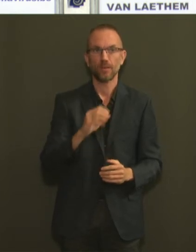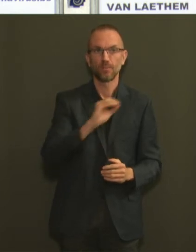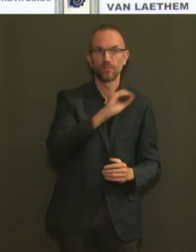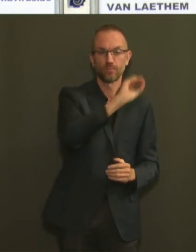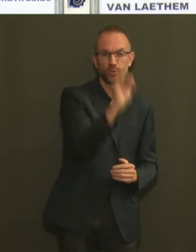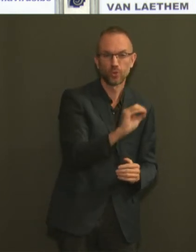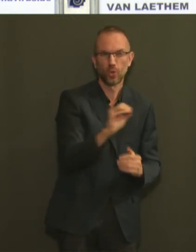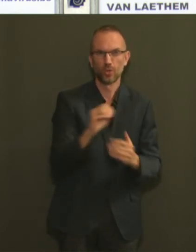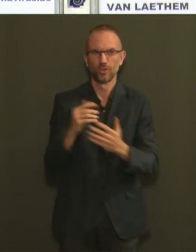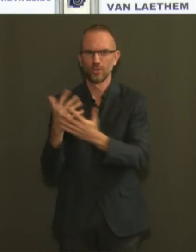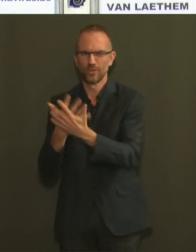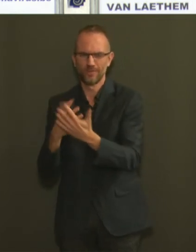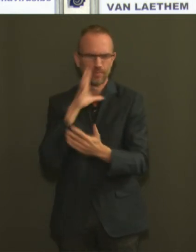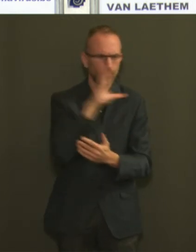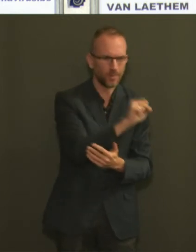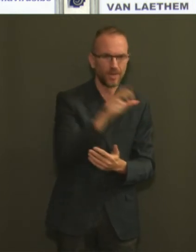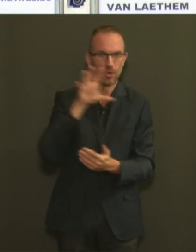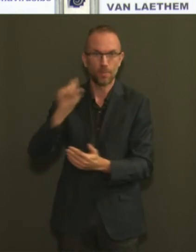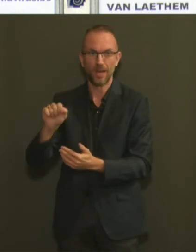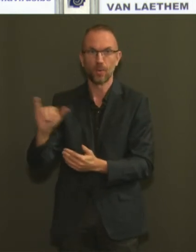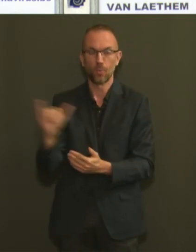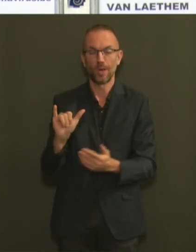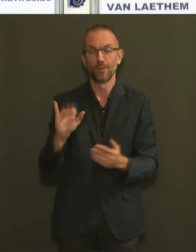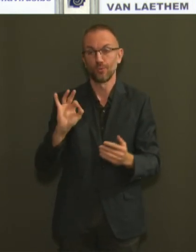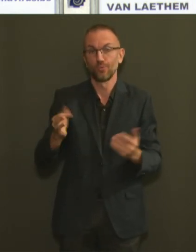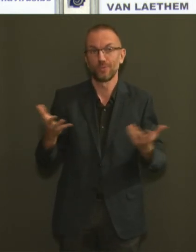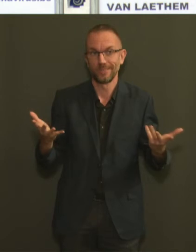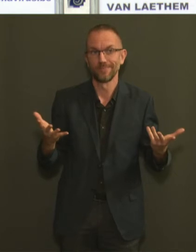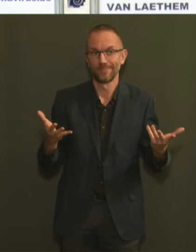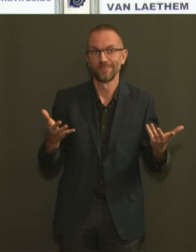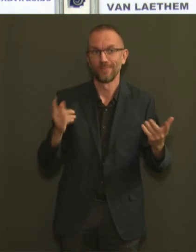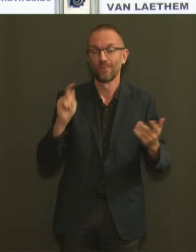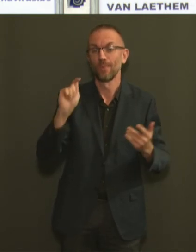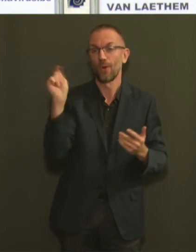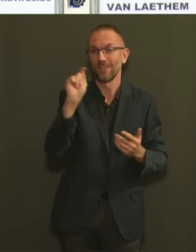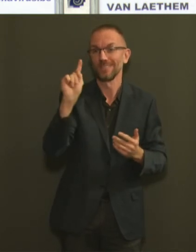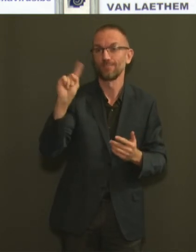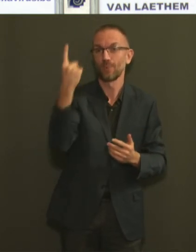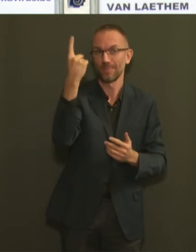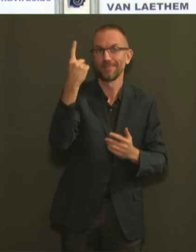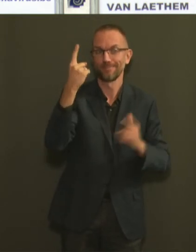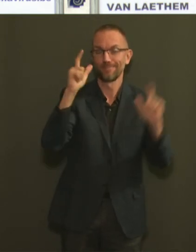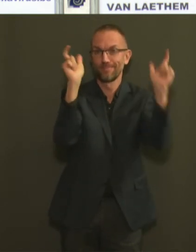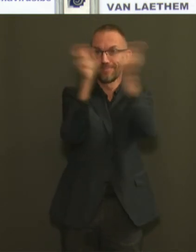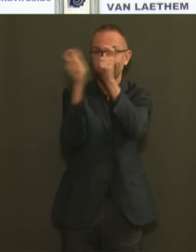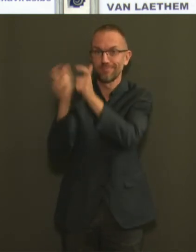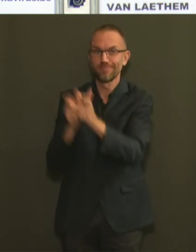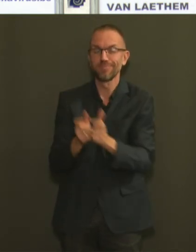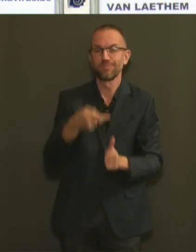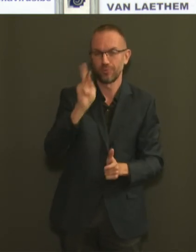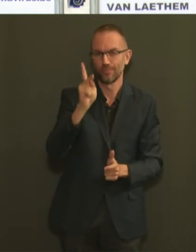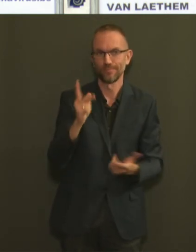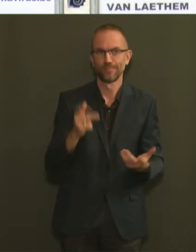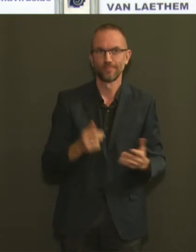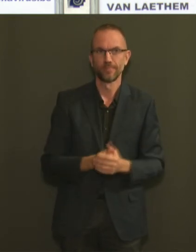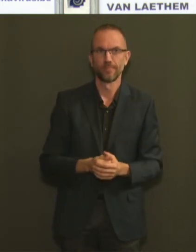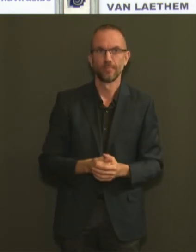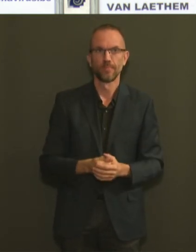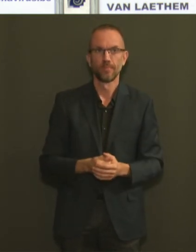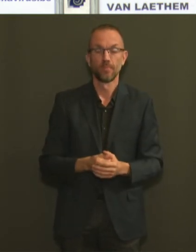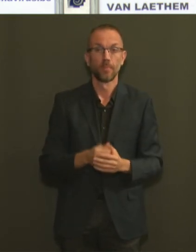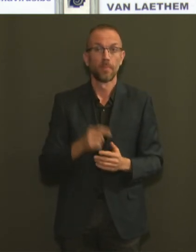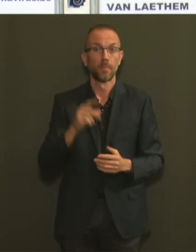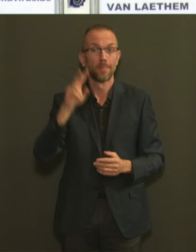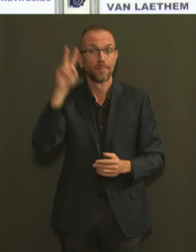est plus marquée au niveau de la province d'anvers ceci est probablement lié au fait qu'elle a été